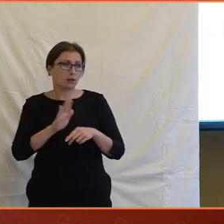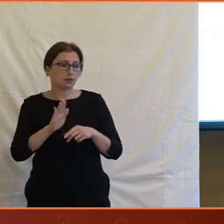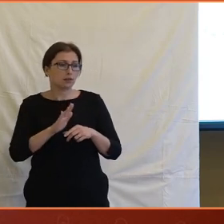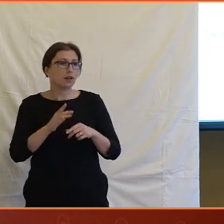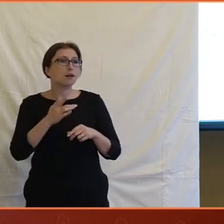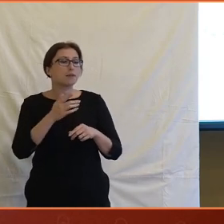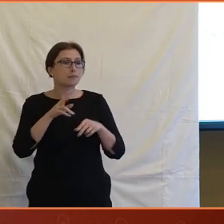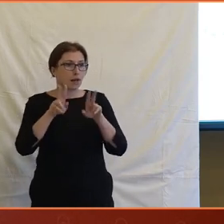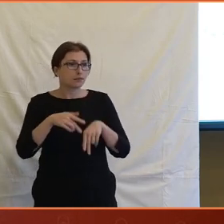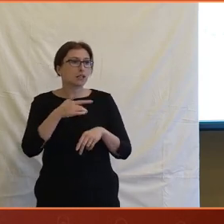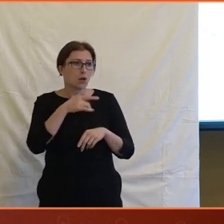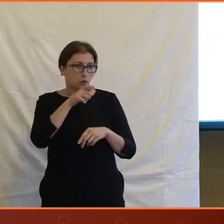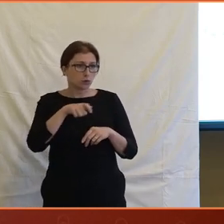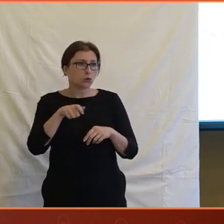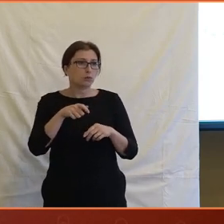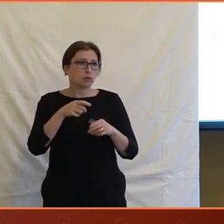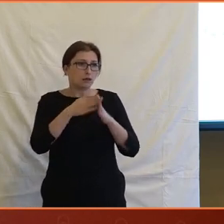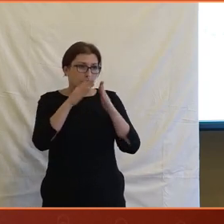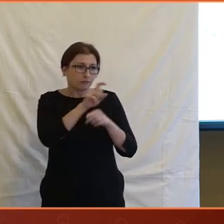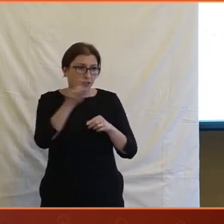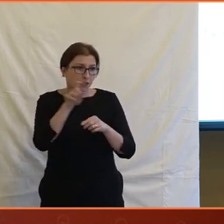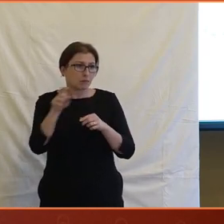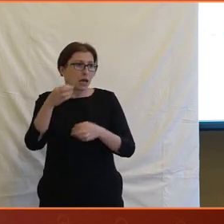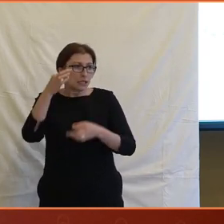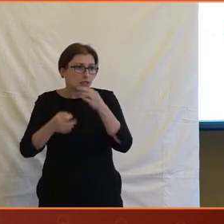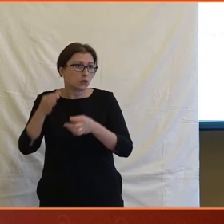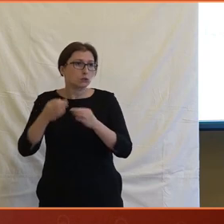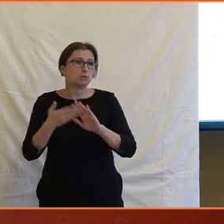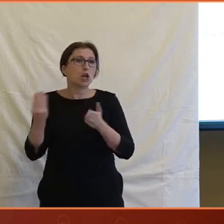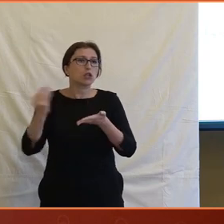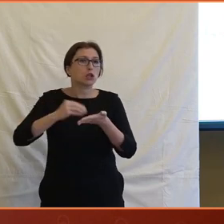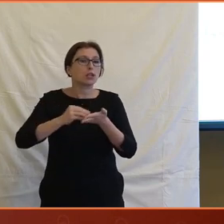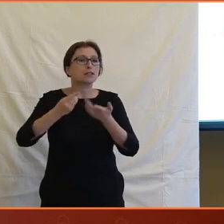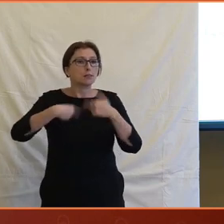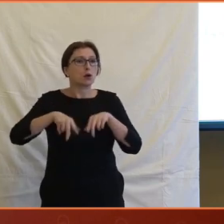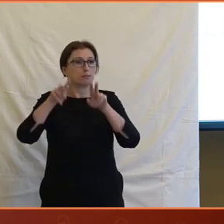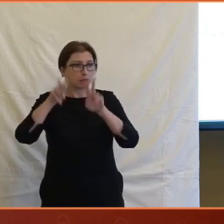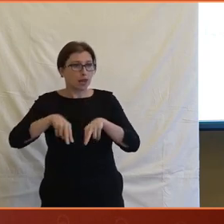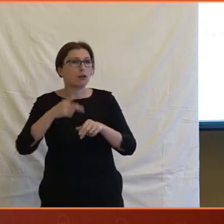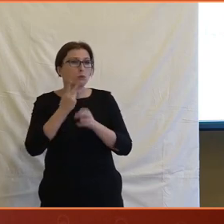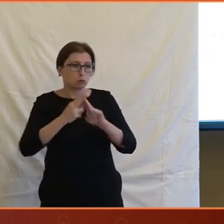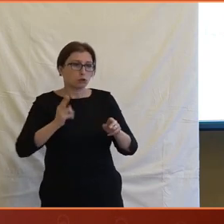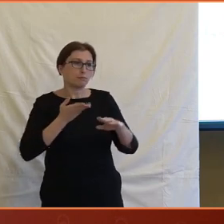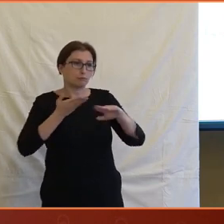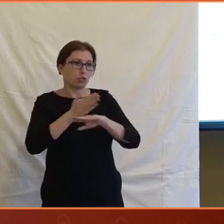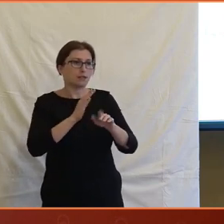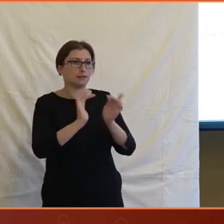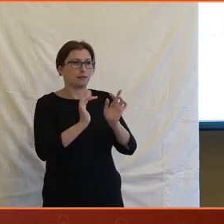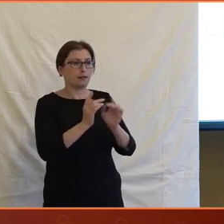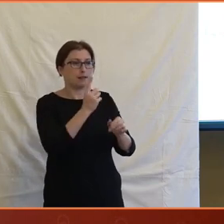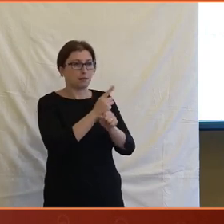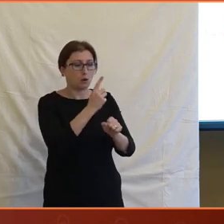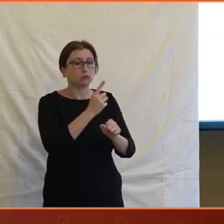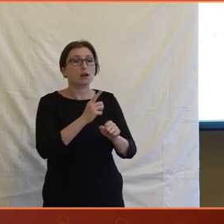včetně právnických, fyzických osob podnikajících. Těch ne, takže když je to třeba dotace pro právnické osoby, tak to může být plně digitální, ale pokud